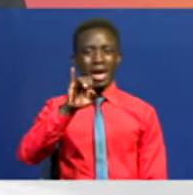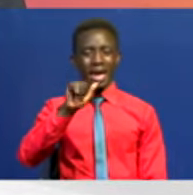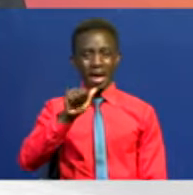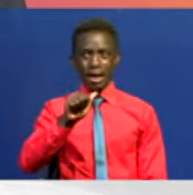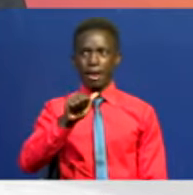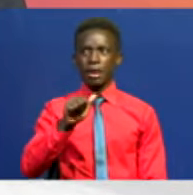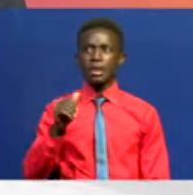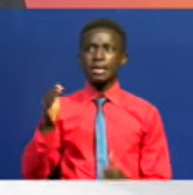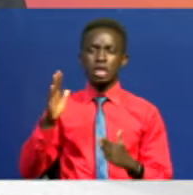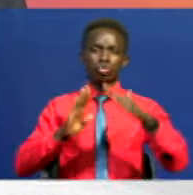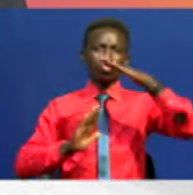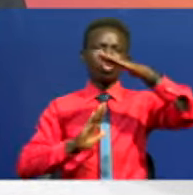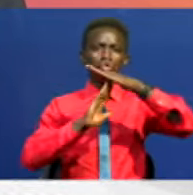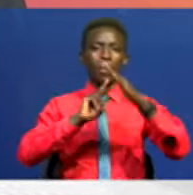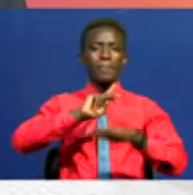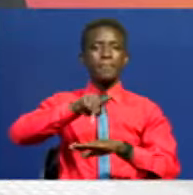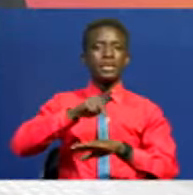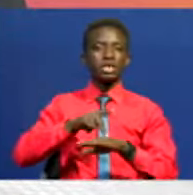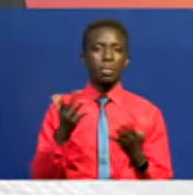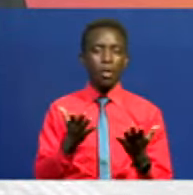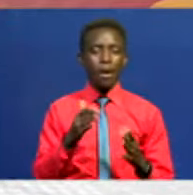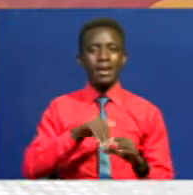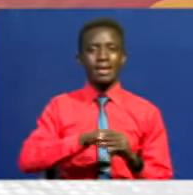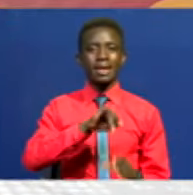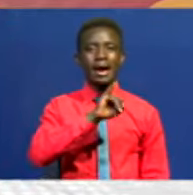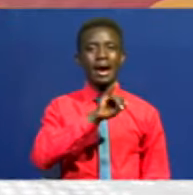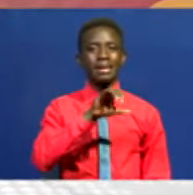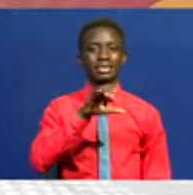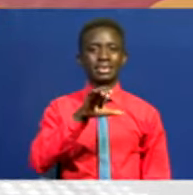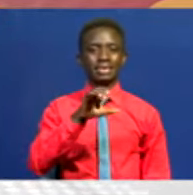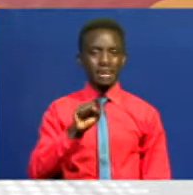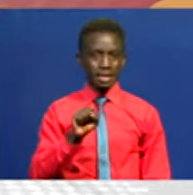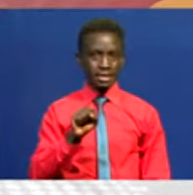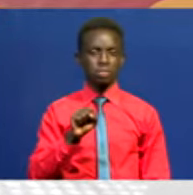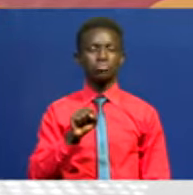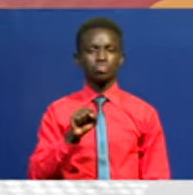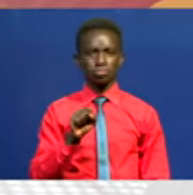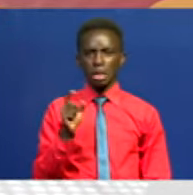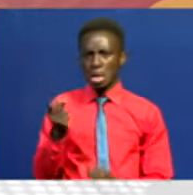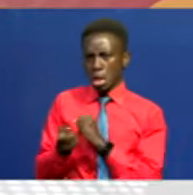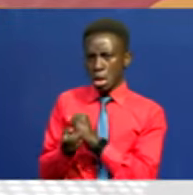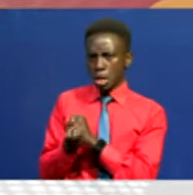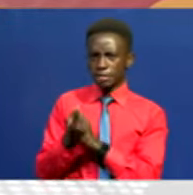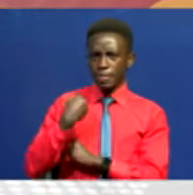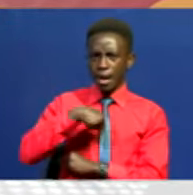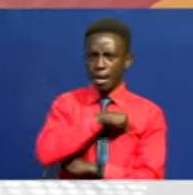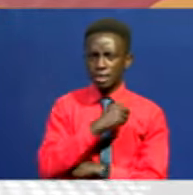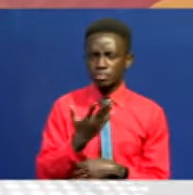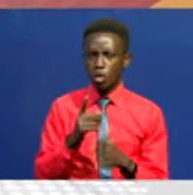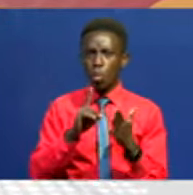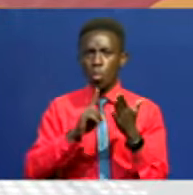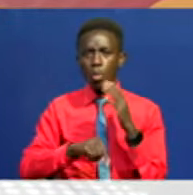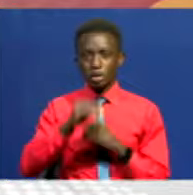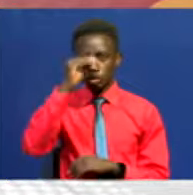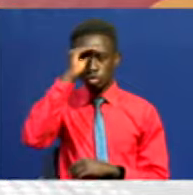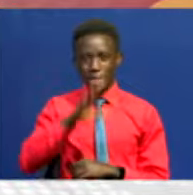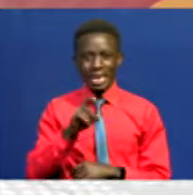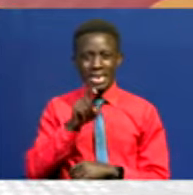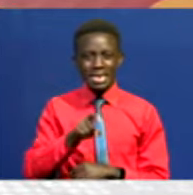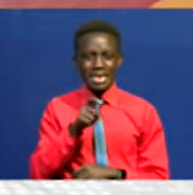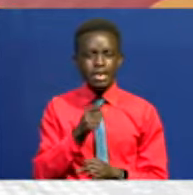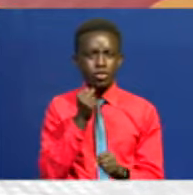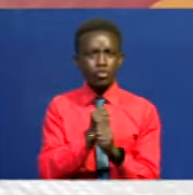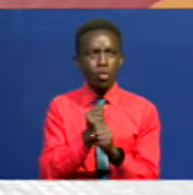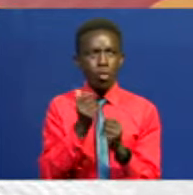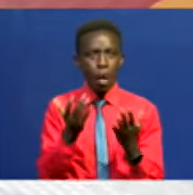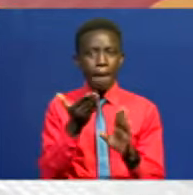katika chuo cha ICS. Atakuwa anatueleza tu ni kipi ambacho mwanafunzi pengine anastahili kuzingatia kabla ya kujiunga na